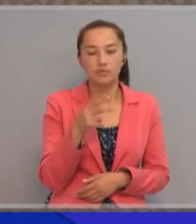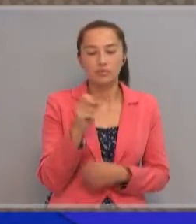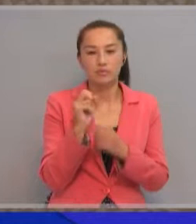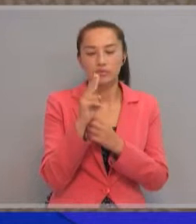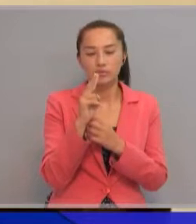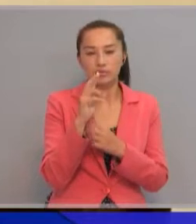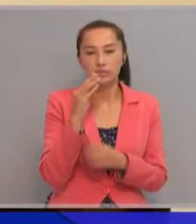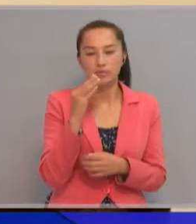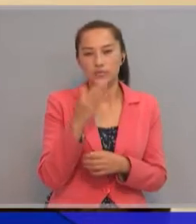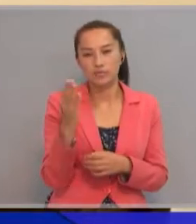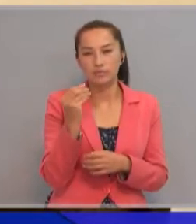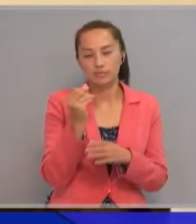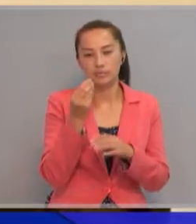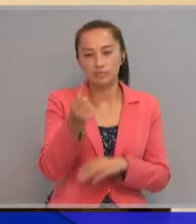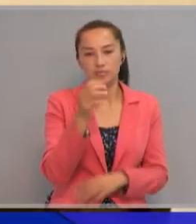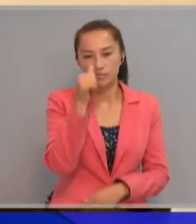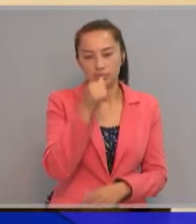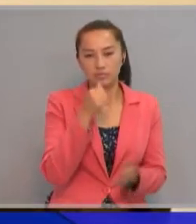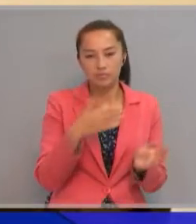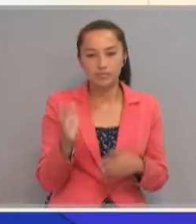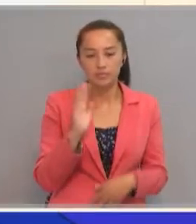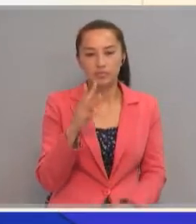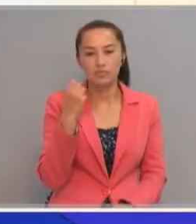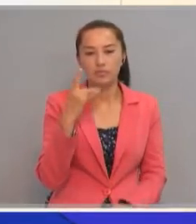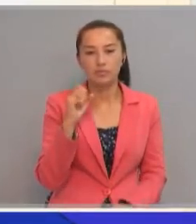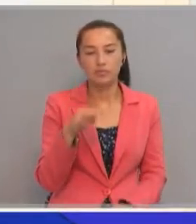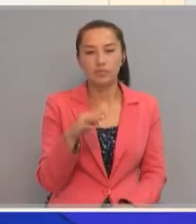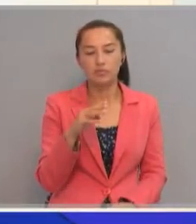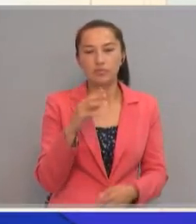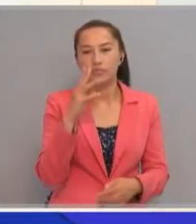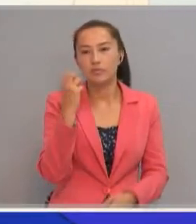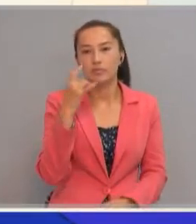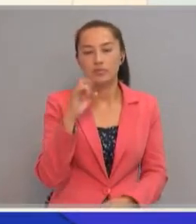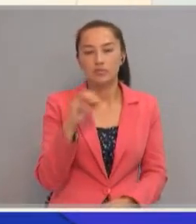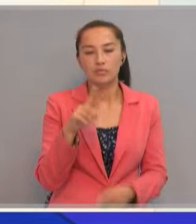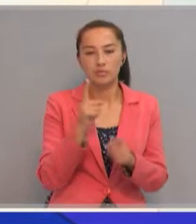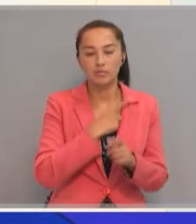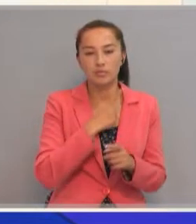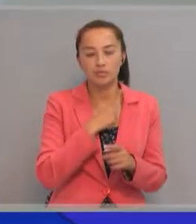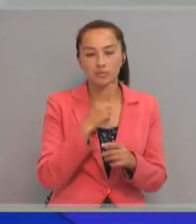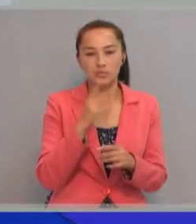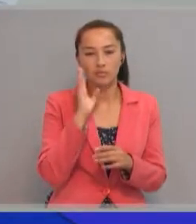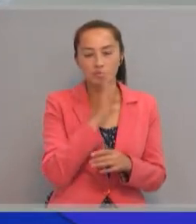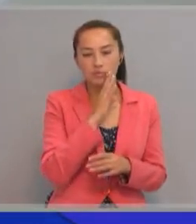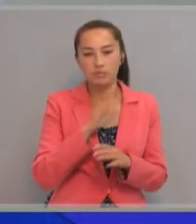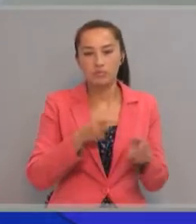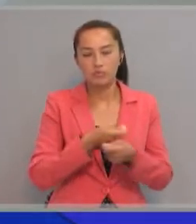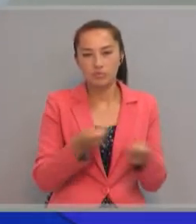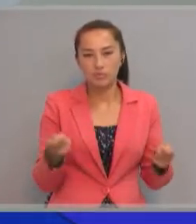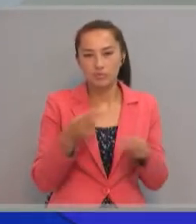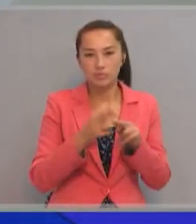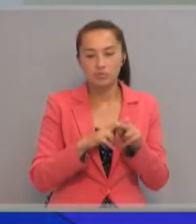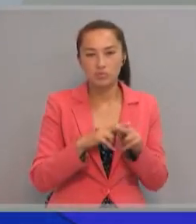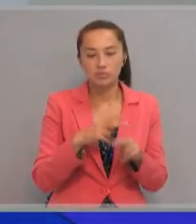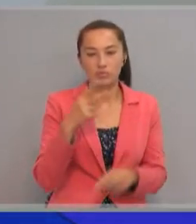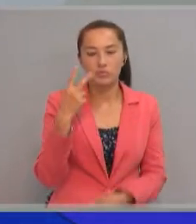теңге ма төлеп тұрады екен. Ал Майра Бекболсынова жалғыз бастана, сауда саттық жасап күнделікті нәпақасын әзер табады. 25 жылдан бері кісі